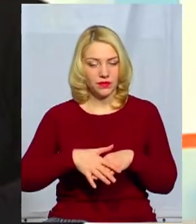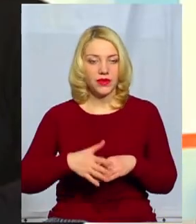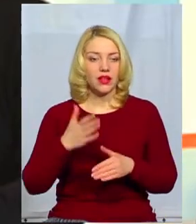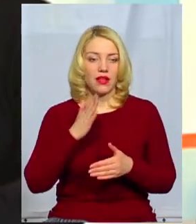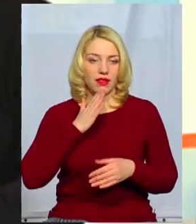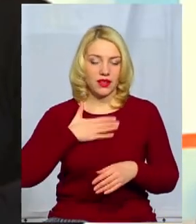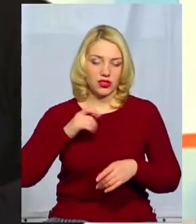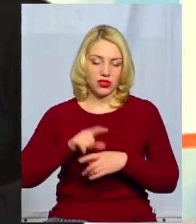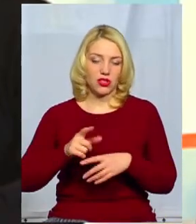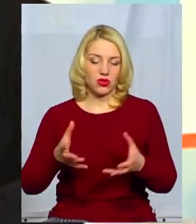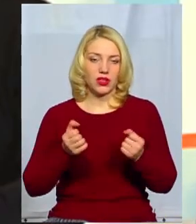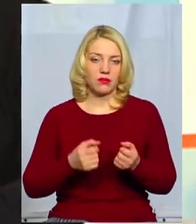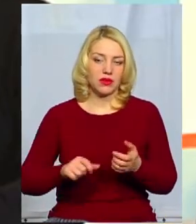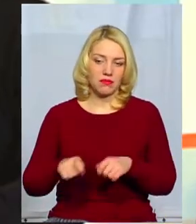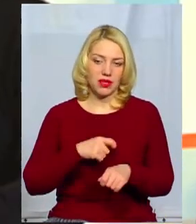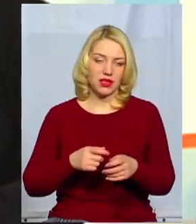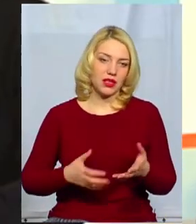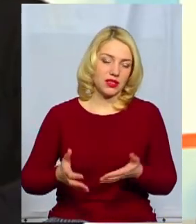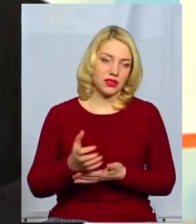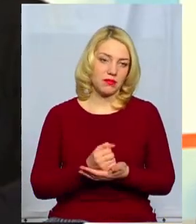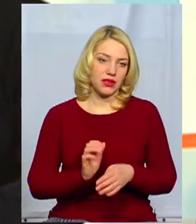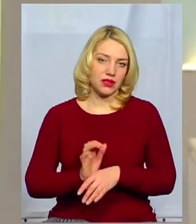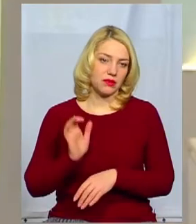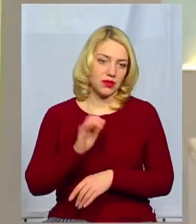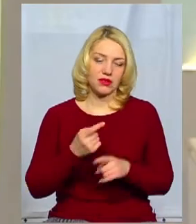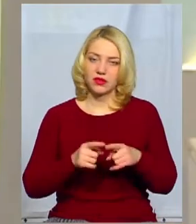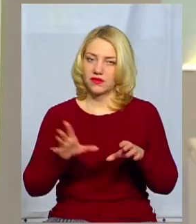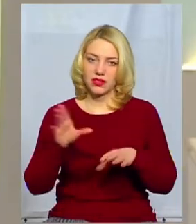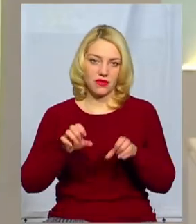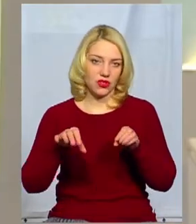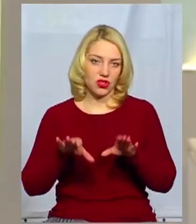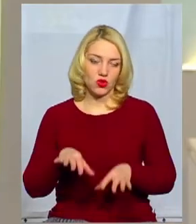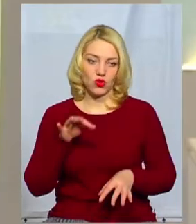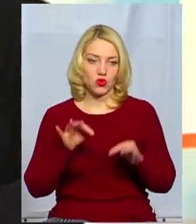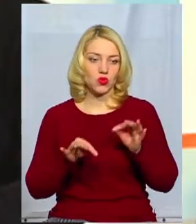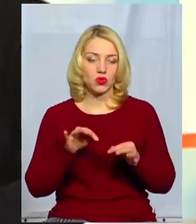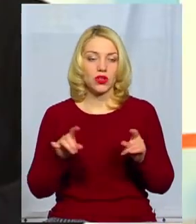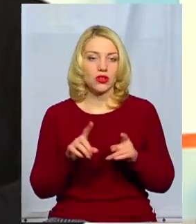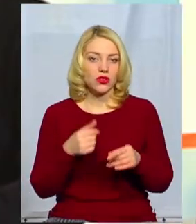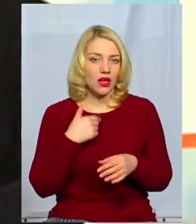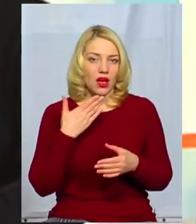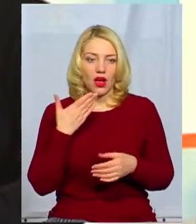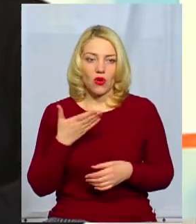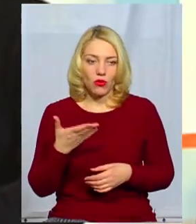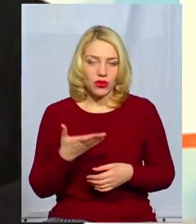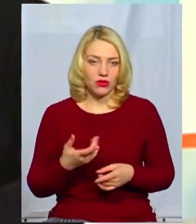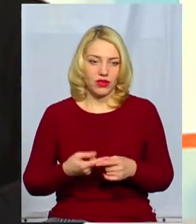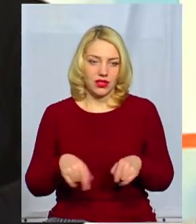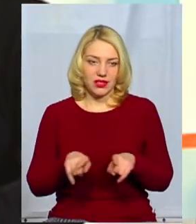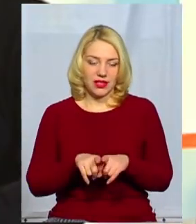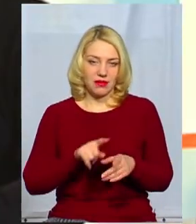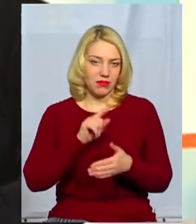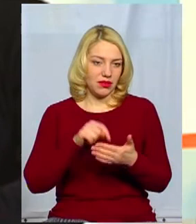– отримати всі матеріали, зібрати. Тобто це все-таки направити. Вирішує суд? Це вирішує суд. Тому щось коментувати дане запитання,